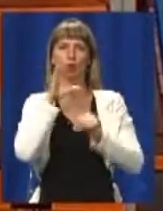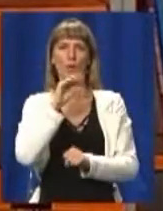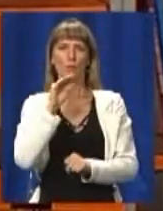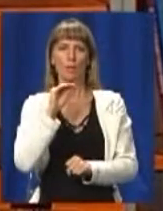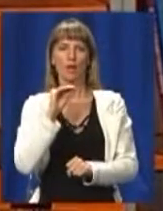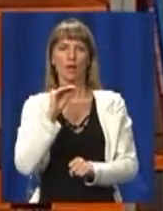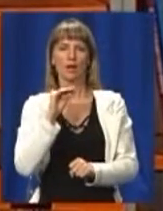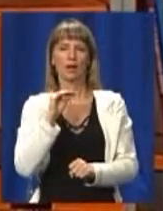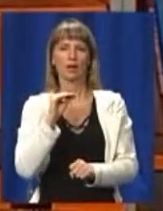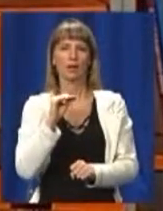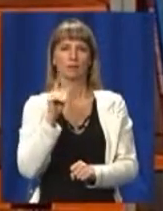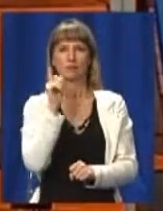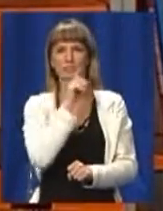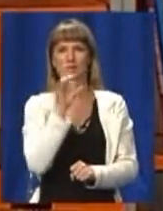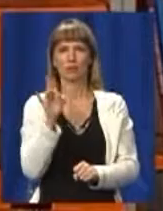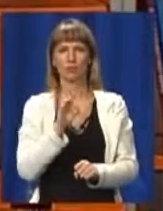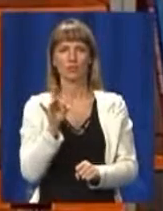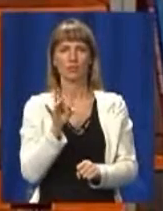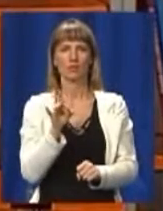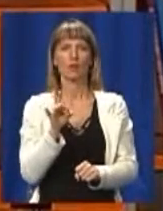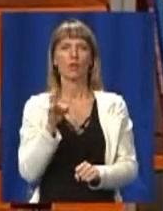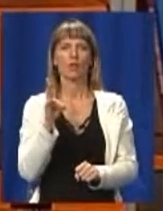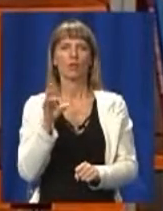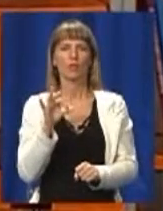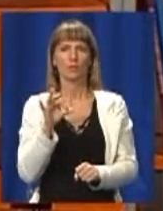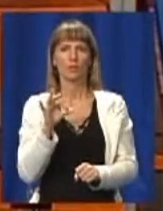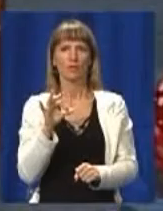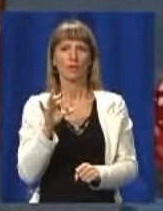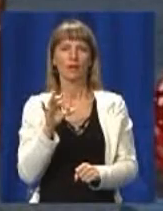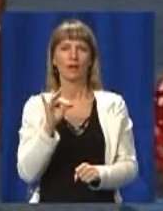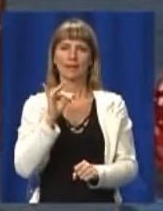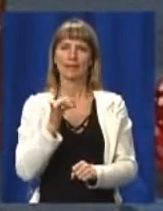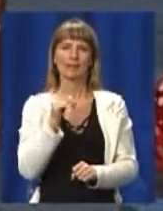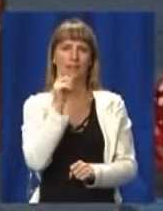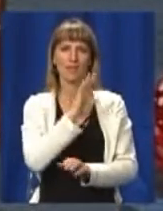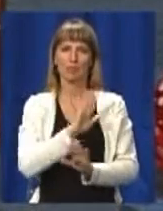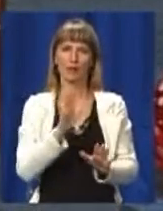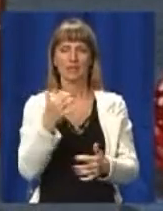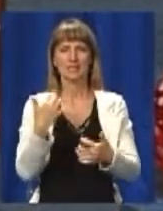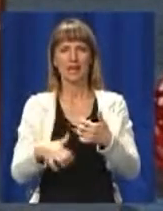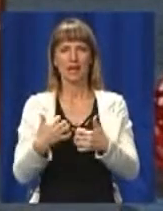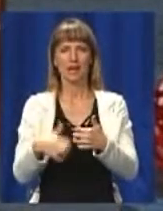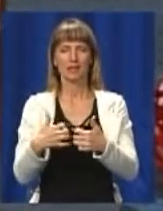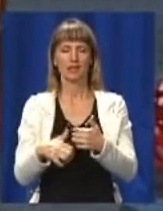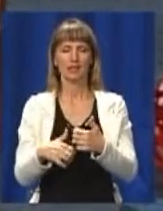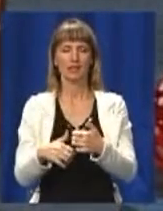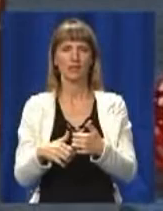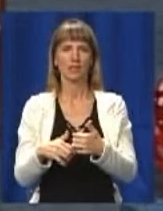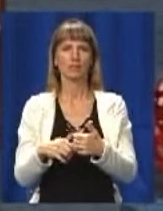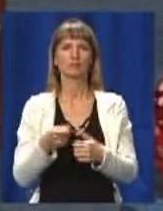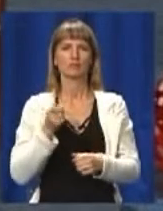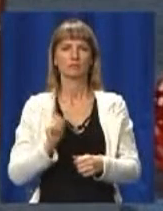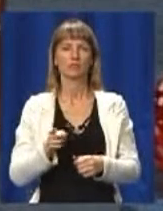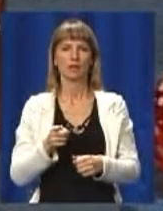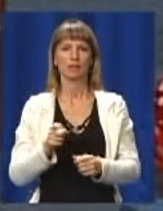не дуже таких великих розмірів, але теж не дуже маленька. Да, вона така середнячок, якщо можна сказати, і насправді